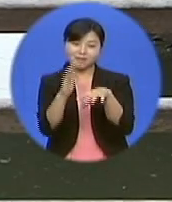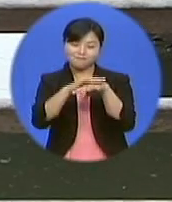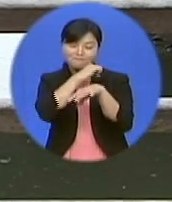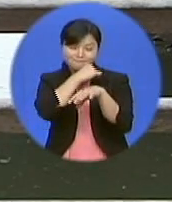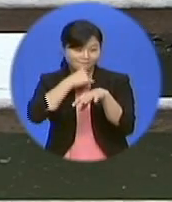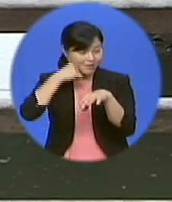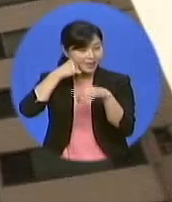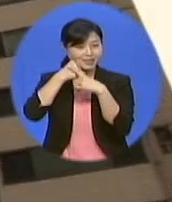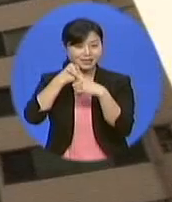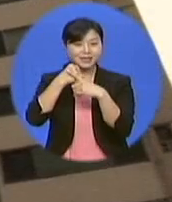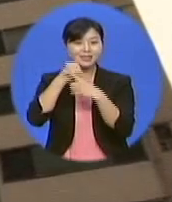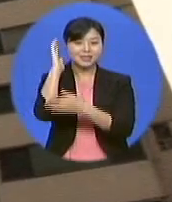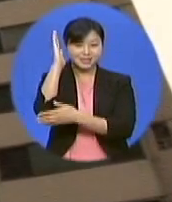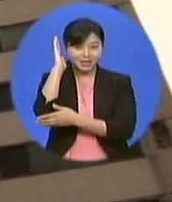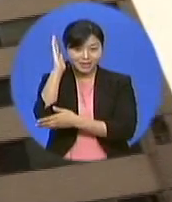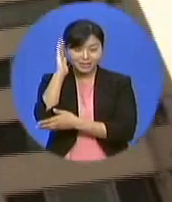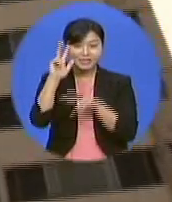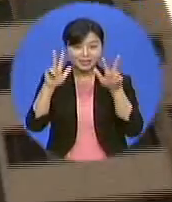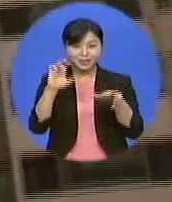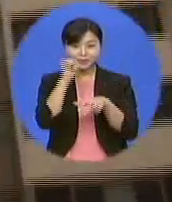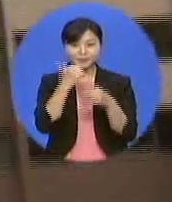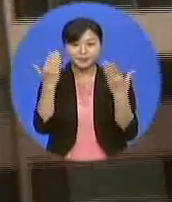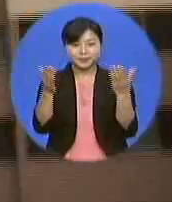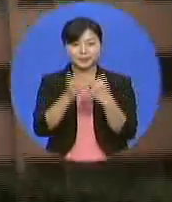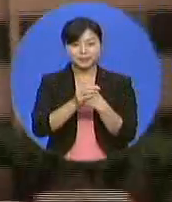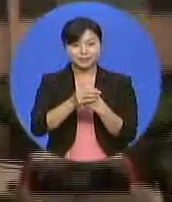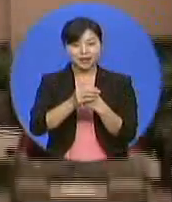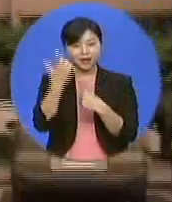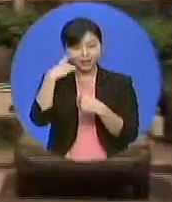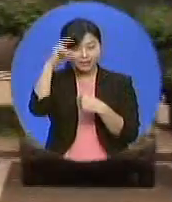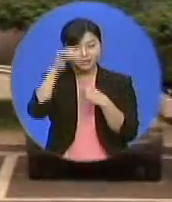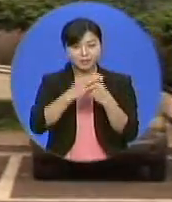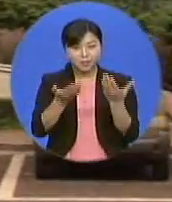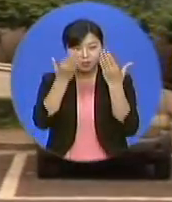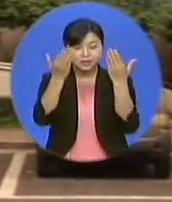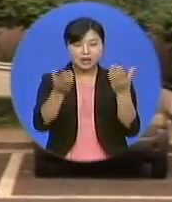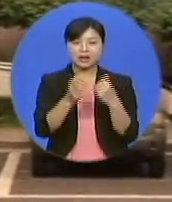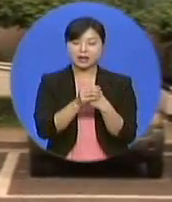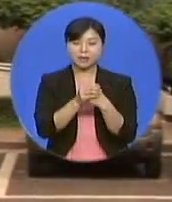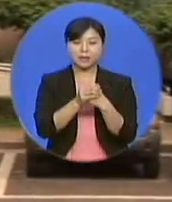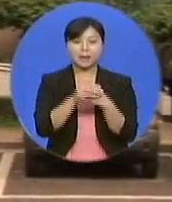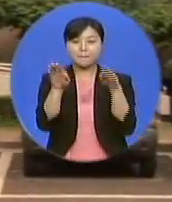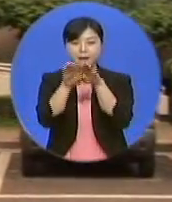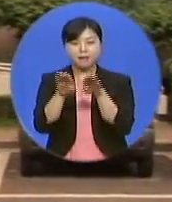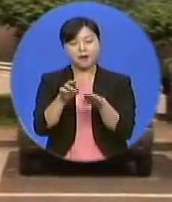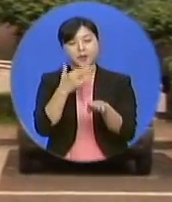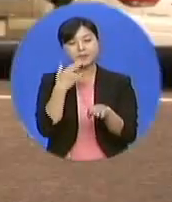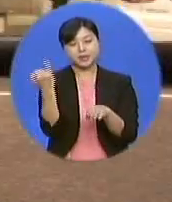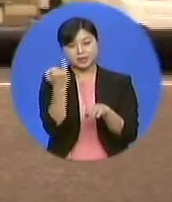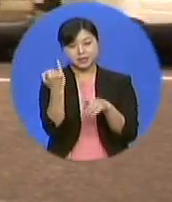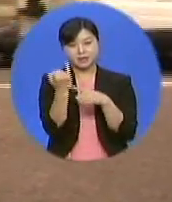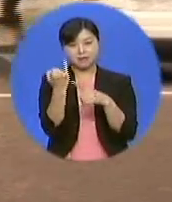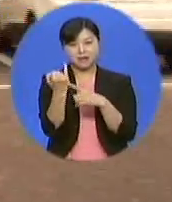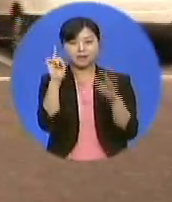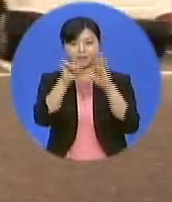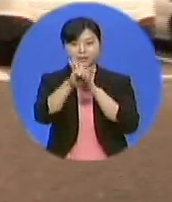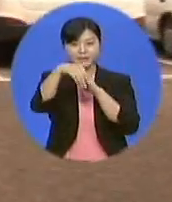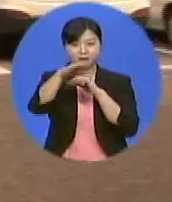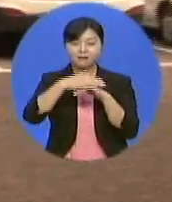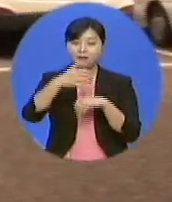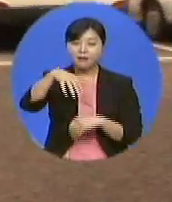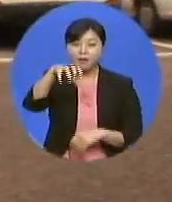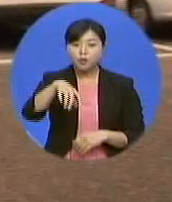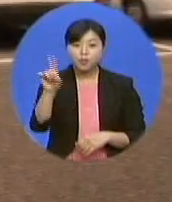함께 만나보시죠. 이른 아침, 봉사라면 빠지지 않는 그녀가 길을 나선다. 지금 어디 나가시는